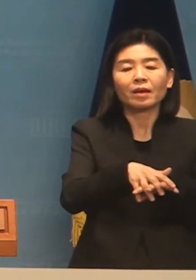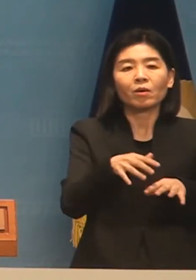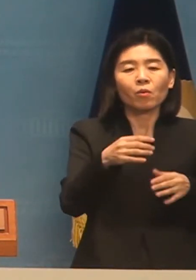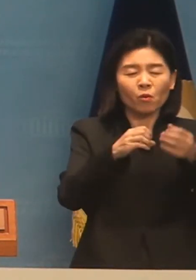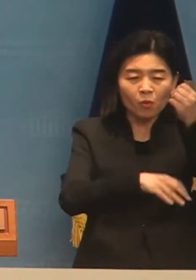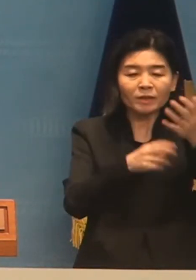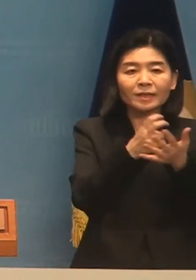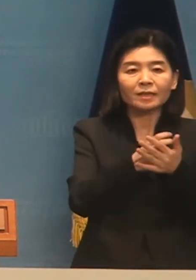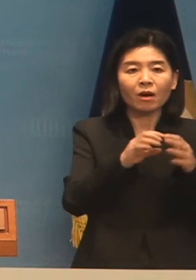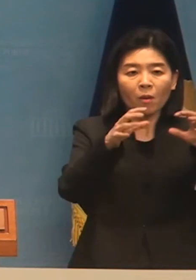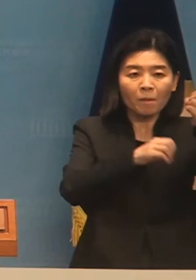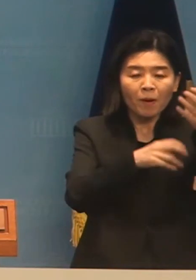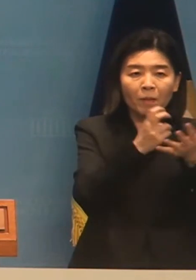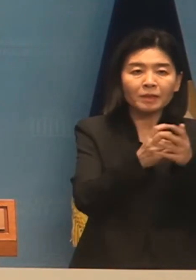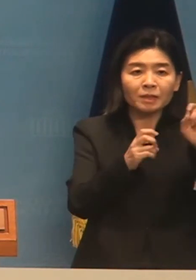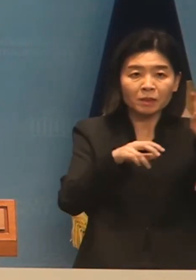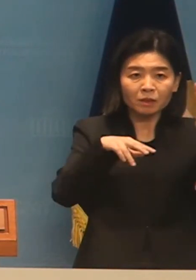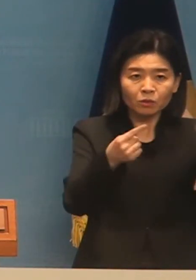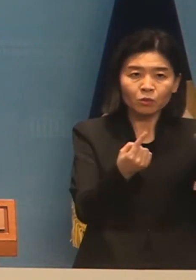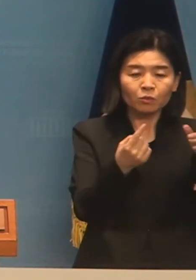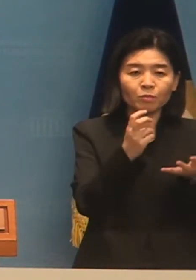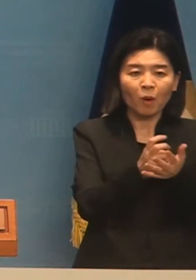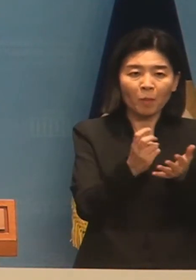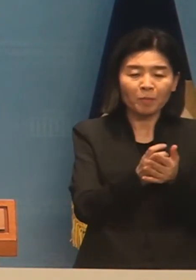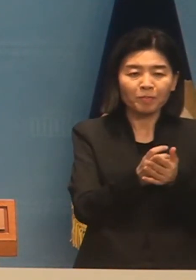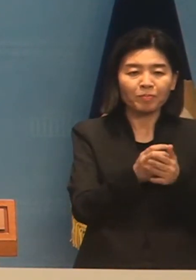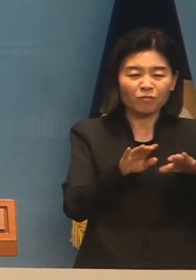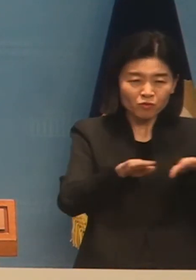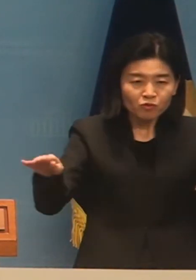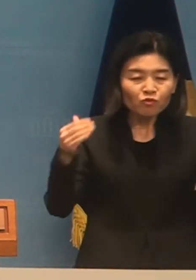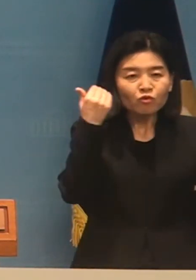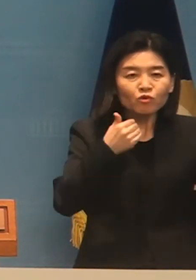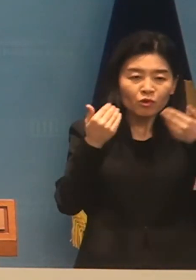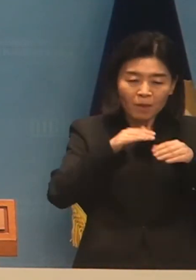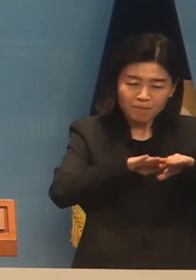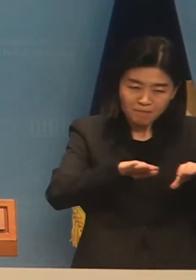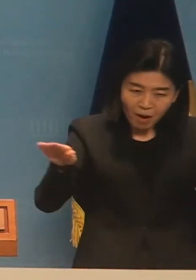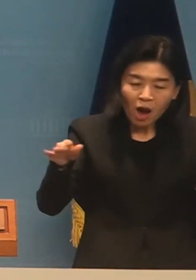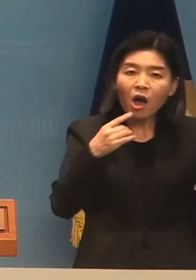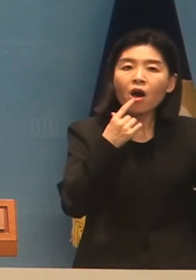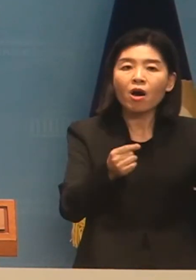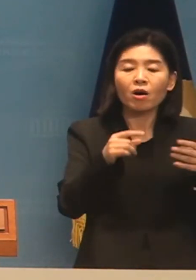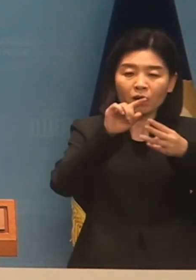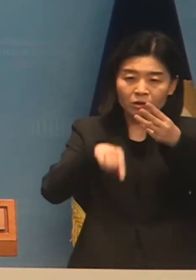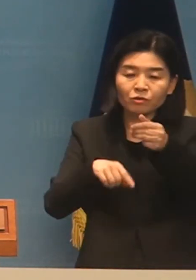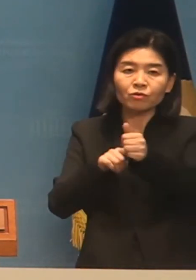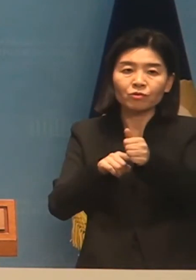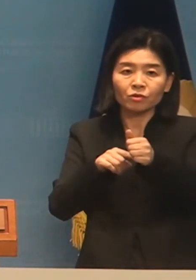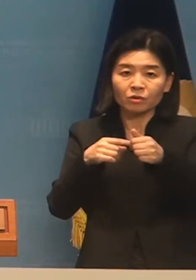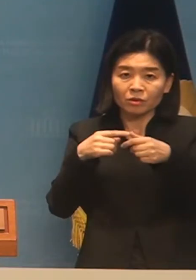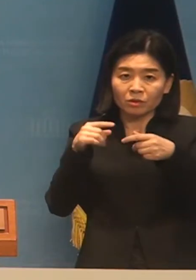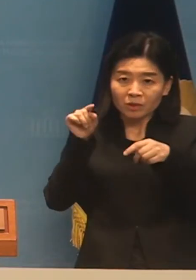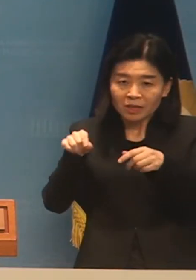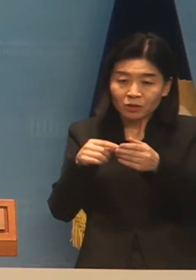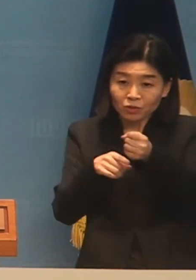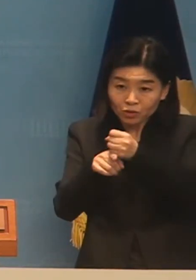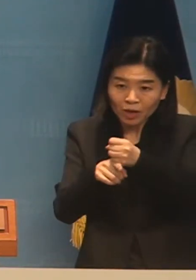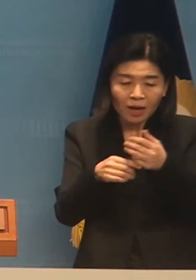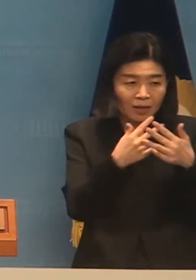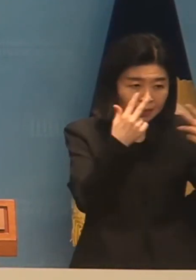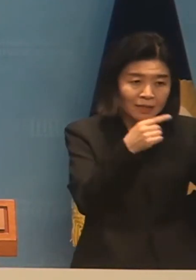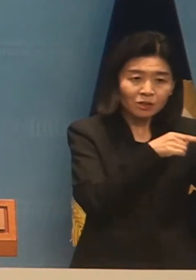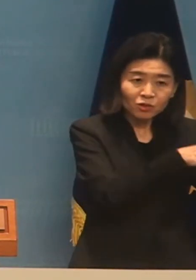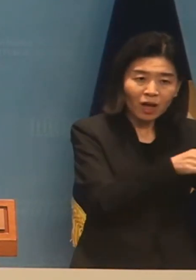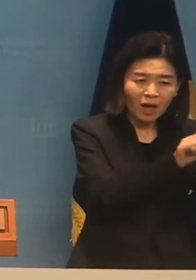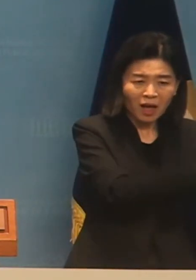제11조 모든 국민은 법 앞에 평등하다 그대로 윤석열에 대해서도 이재명에게 한 것처럼